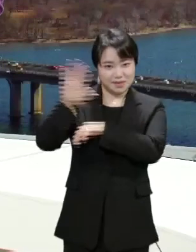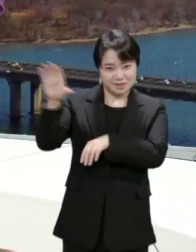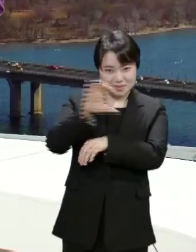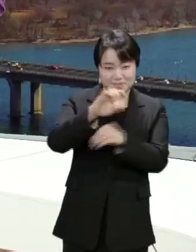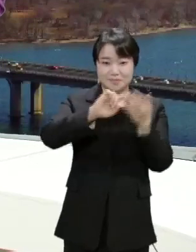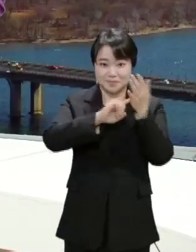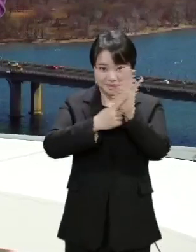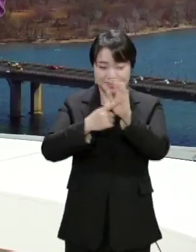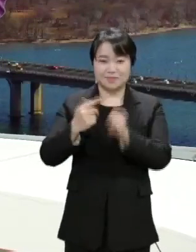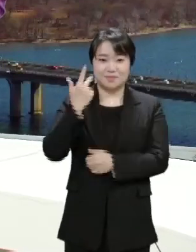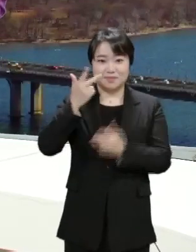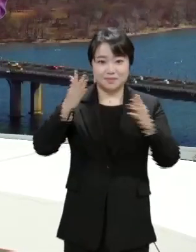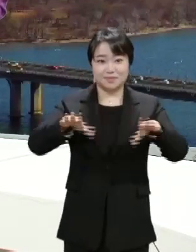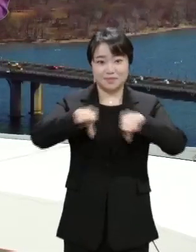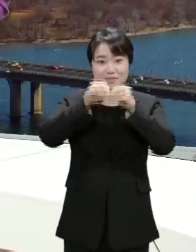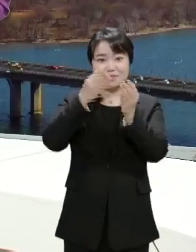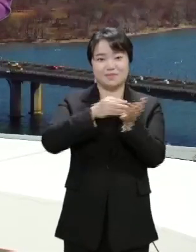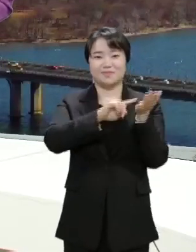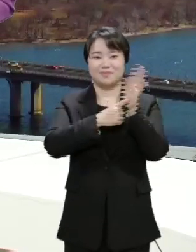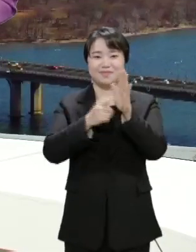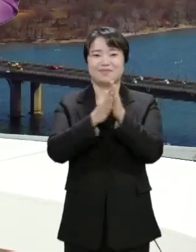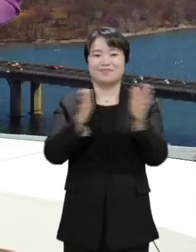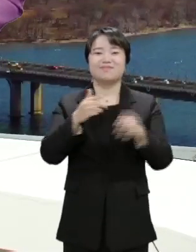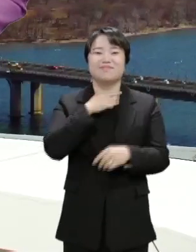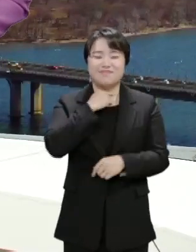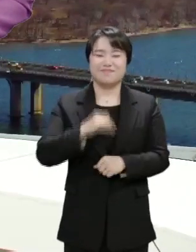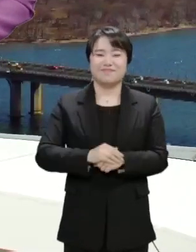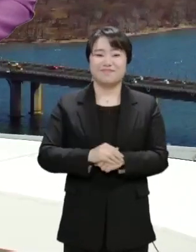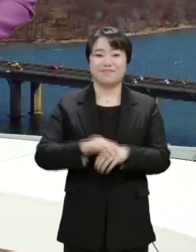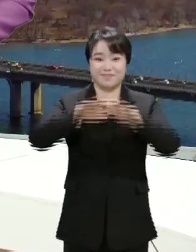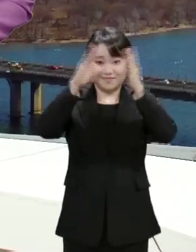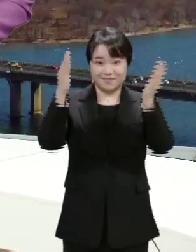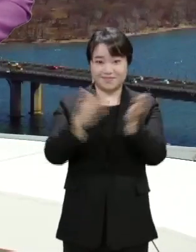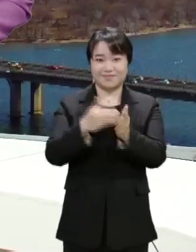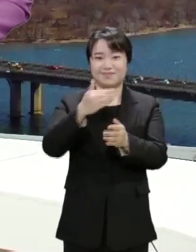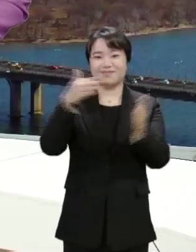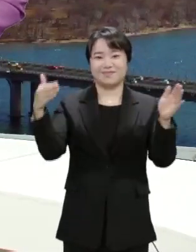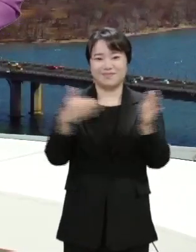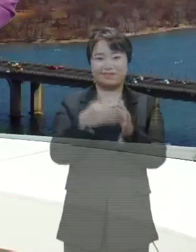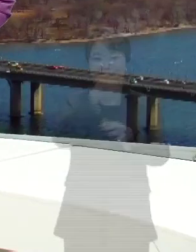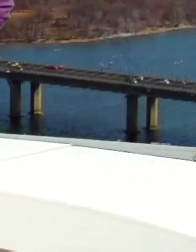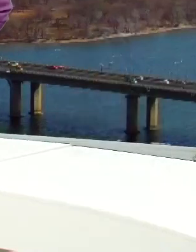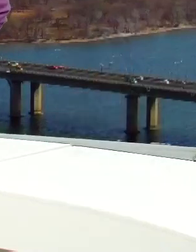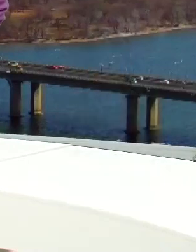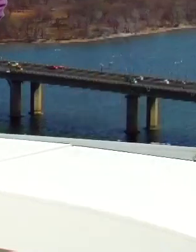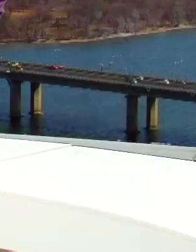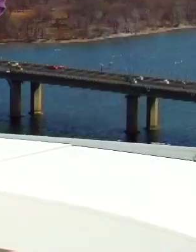다음 주 주간 종합뉴스에서도 활기차게 시작하겠습니다. 시청해주신 여러분 고맙습니다.